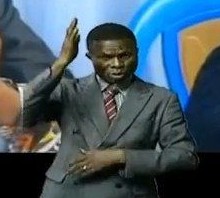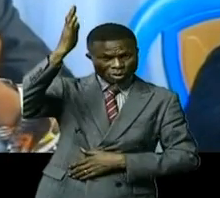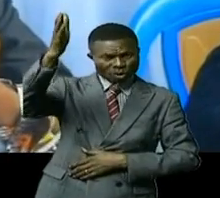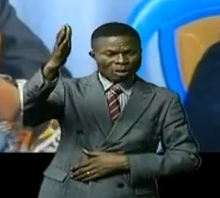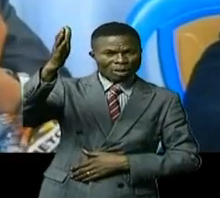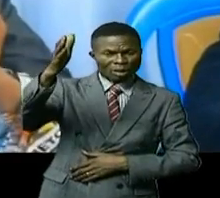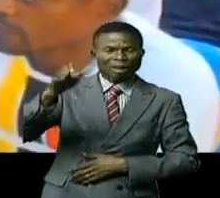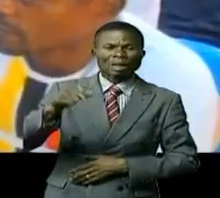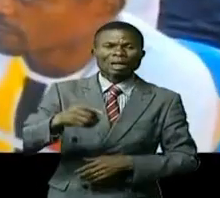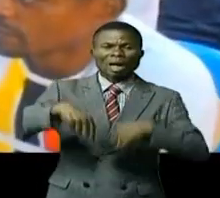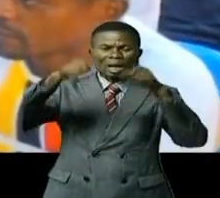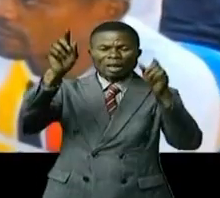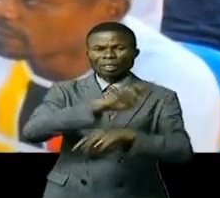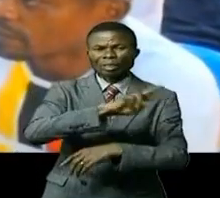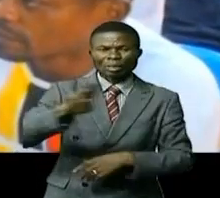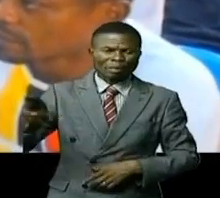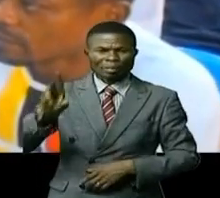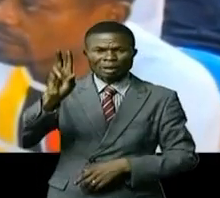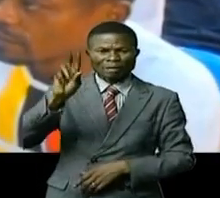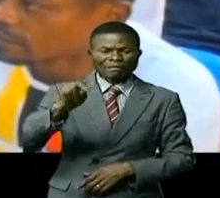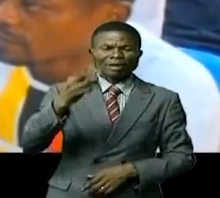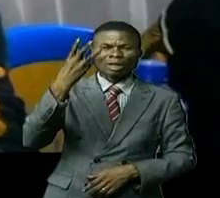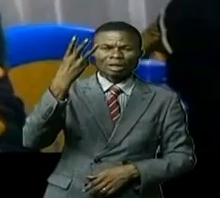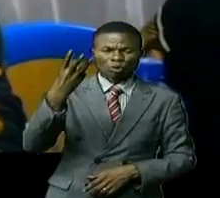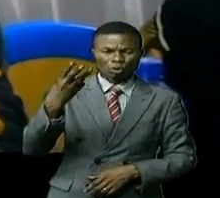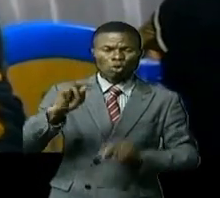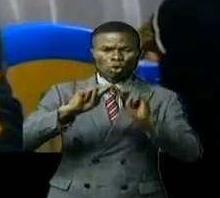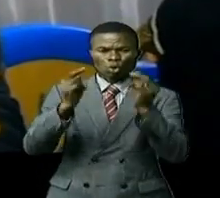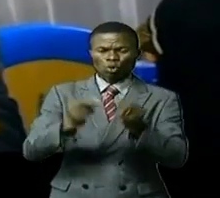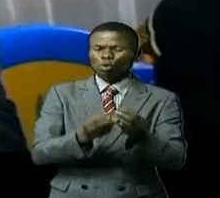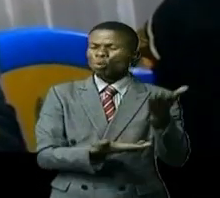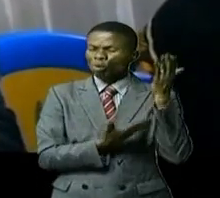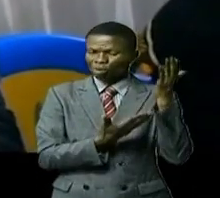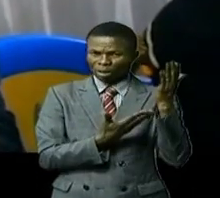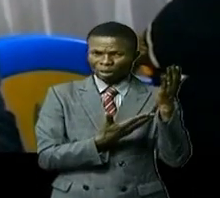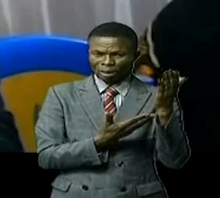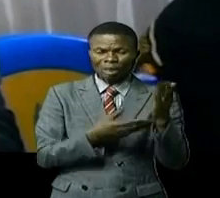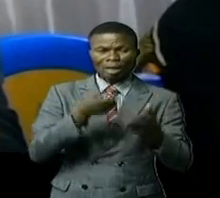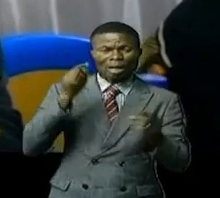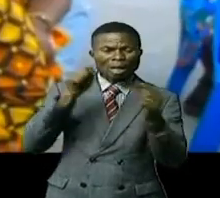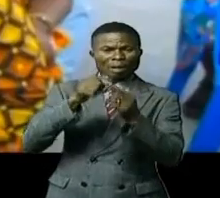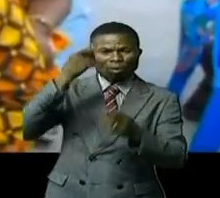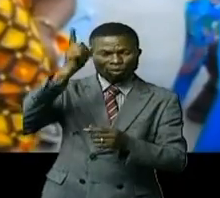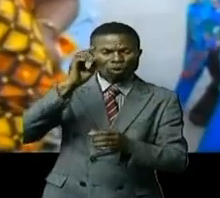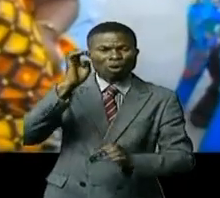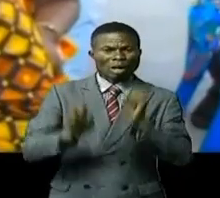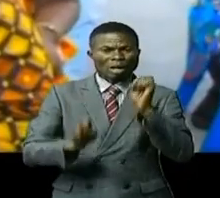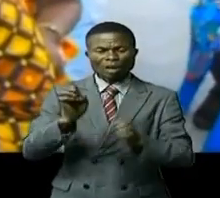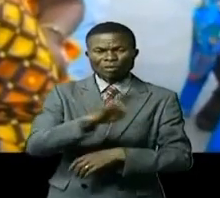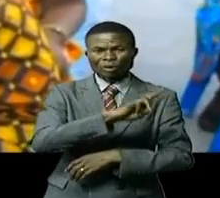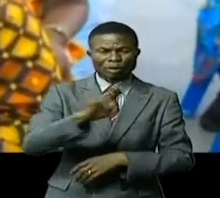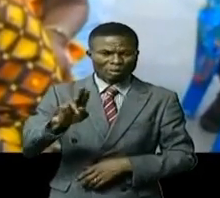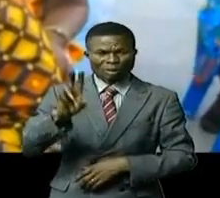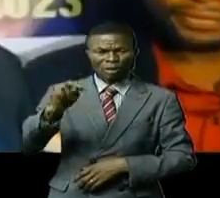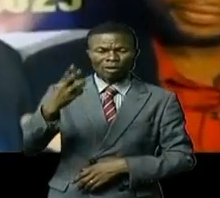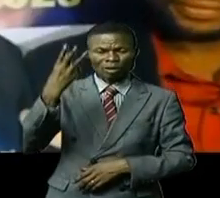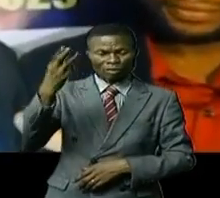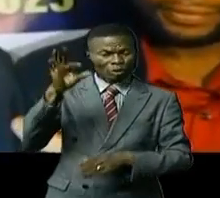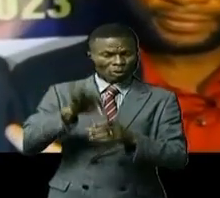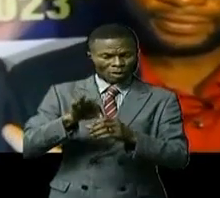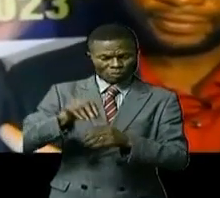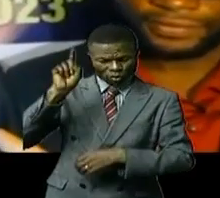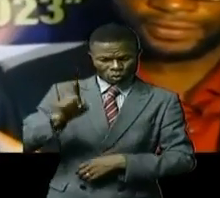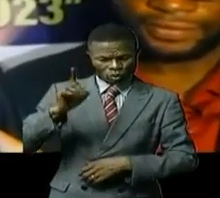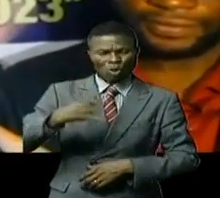qui pointent à l'horizon. Je suis venu dans une cellule pilote. En thématique principale, nous regardons 2023 parce que nous sommes obligés de